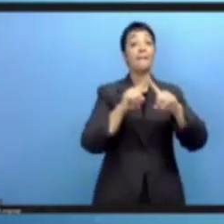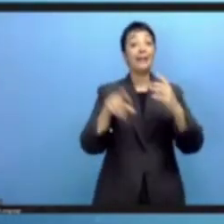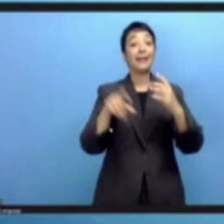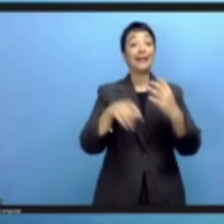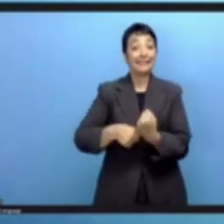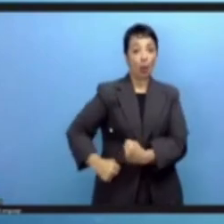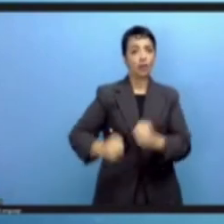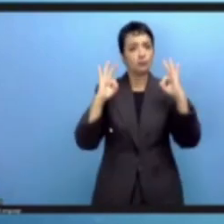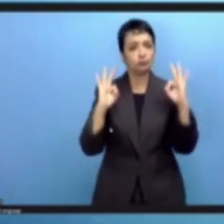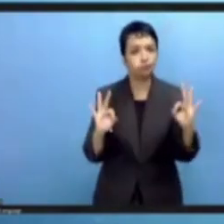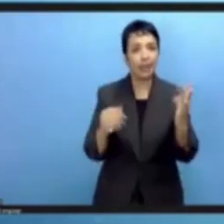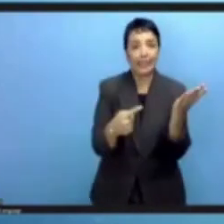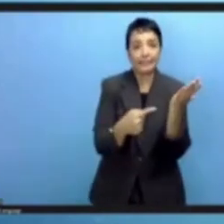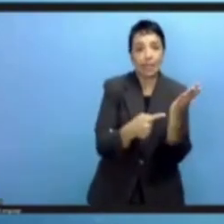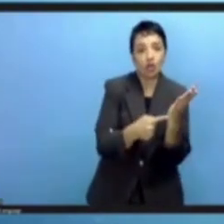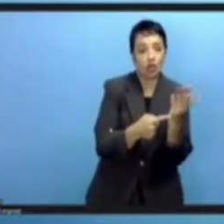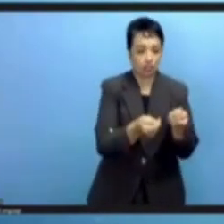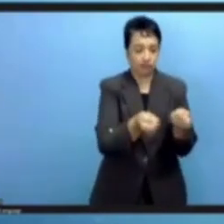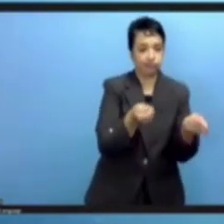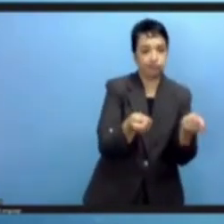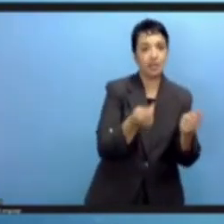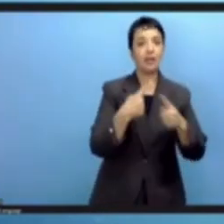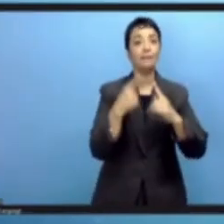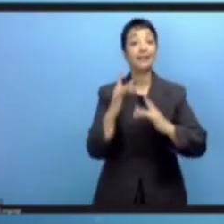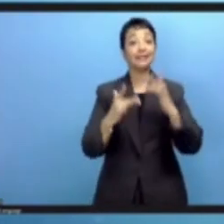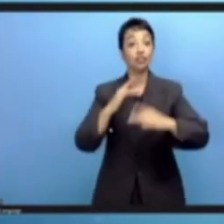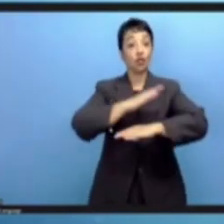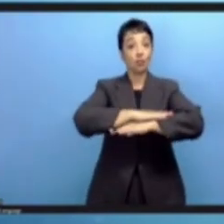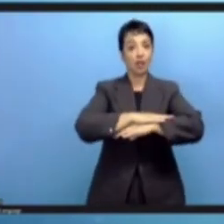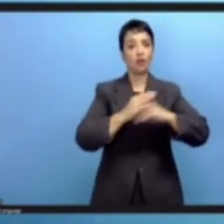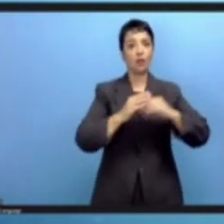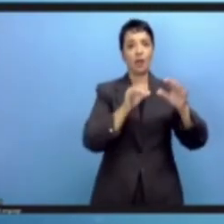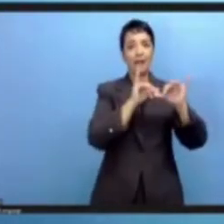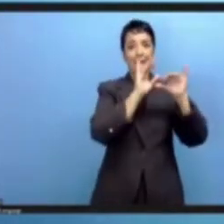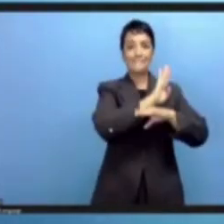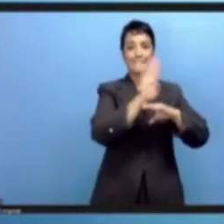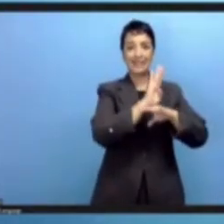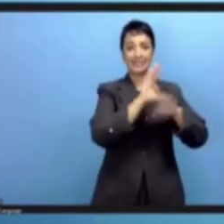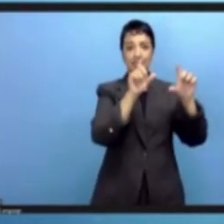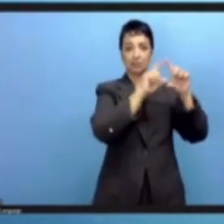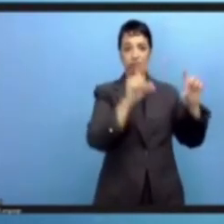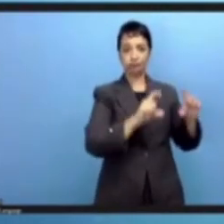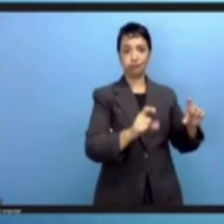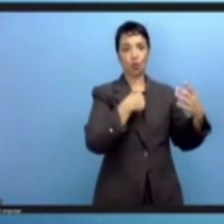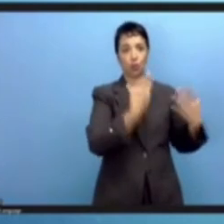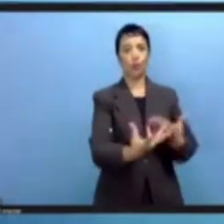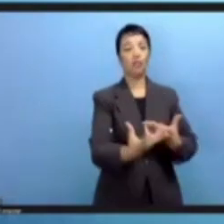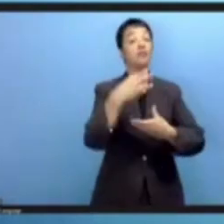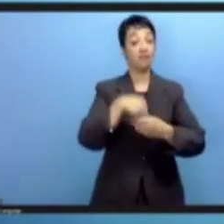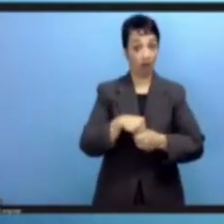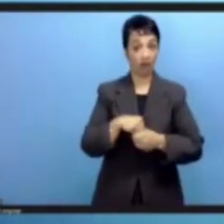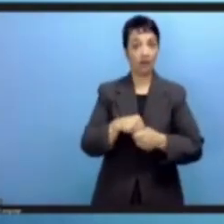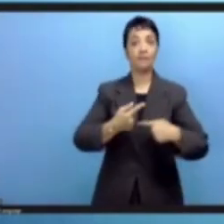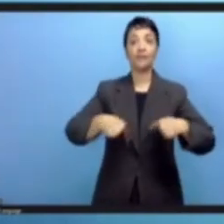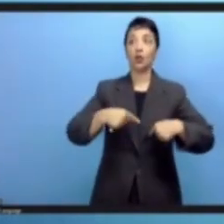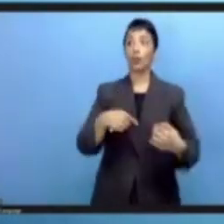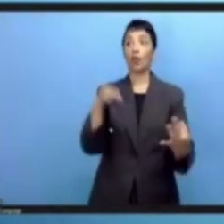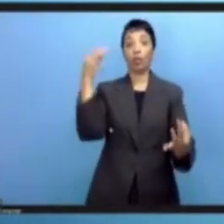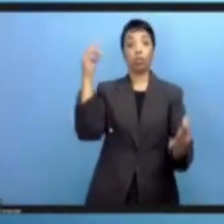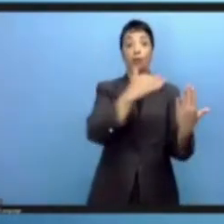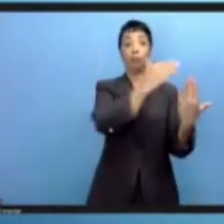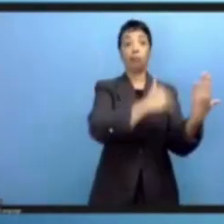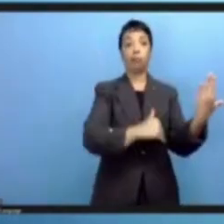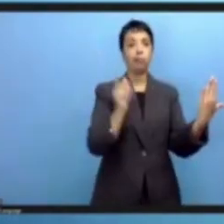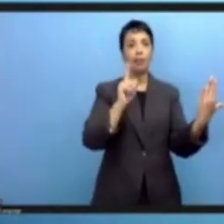d'autres multiples, plusieurs parties prenantes que sont donc les opérateurs technologiques, sans